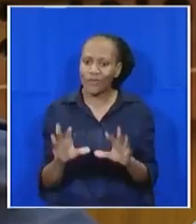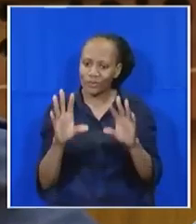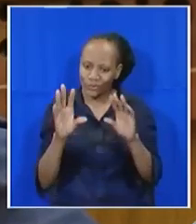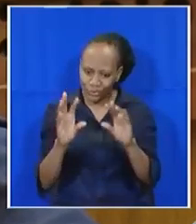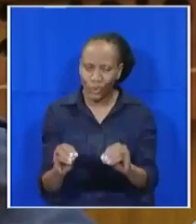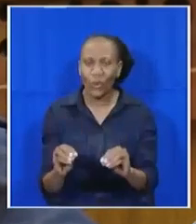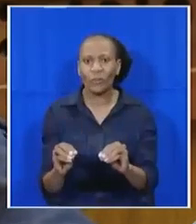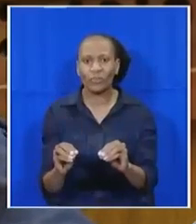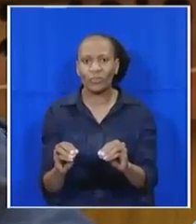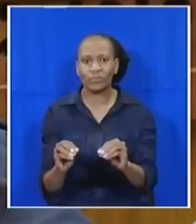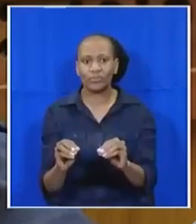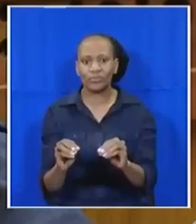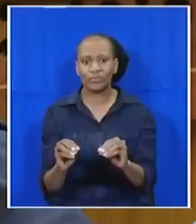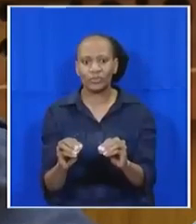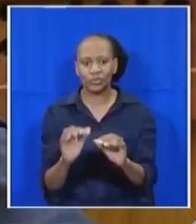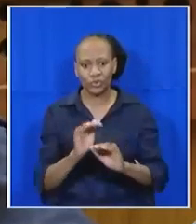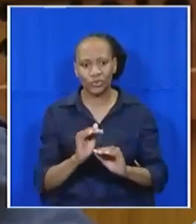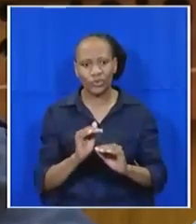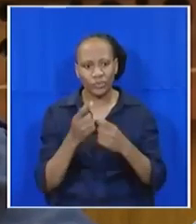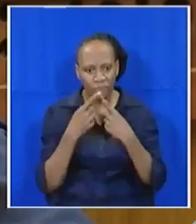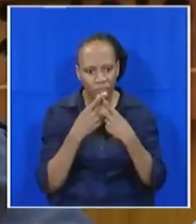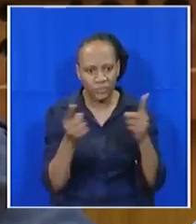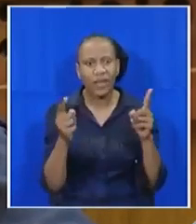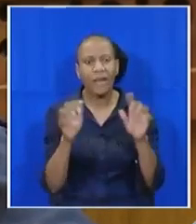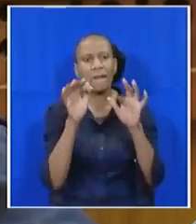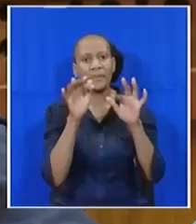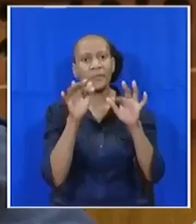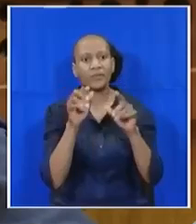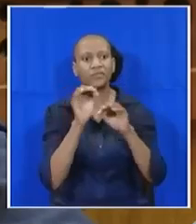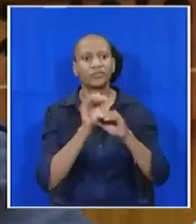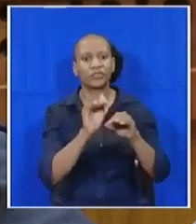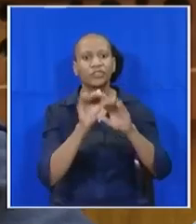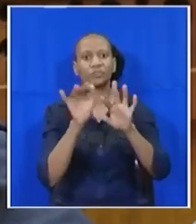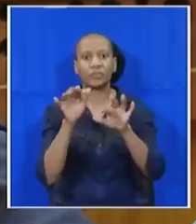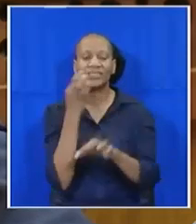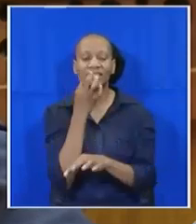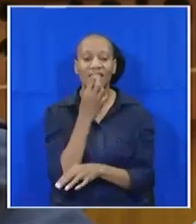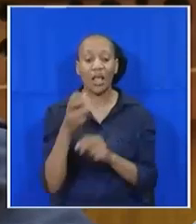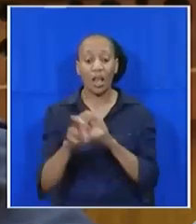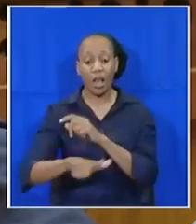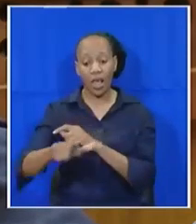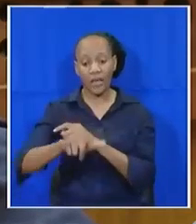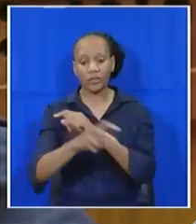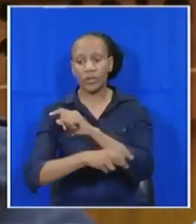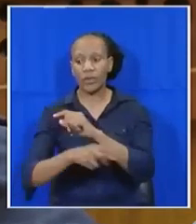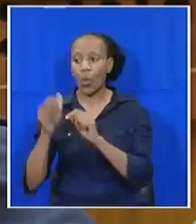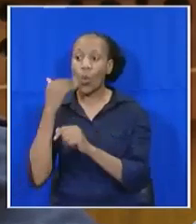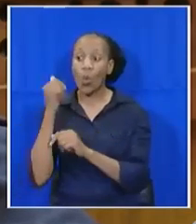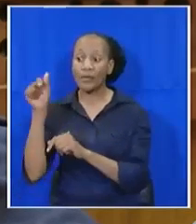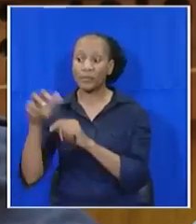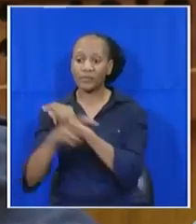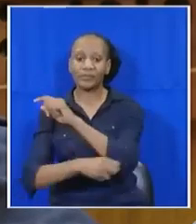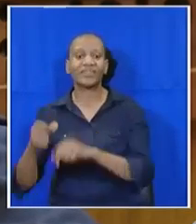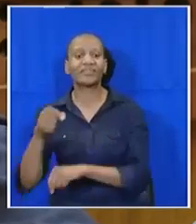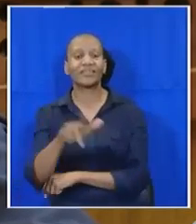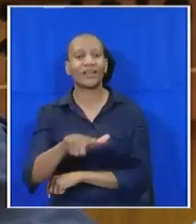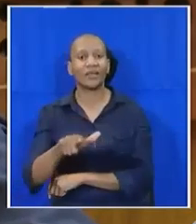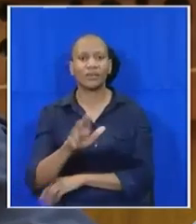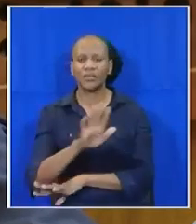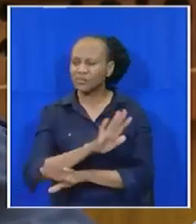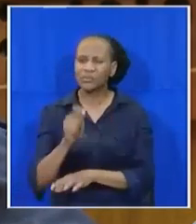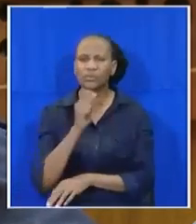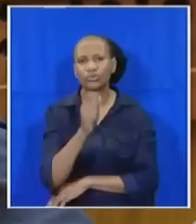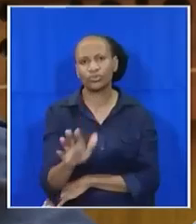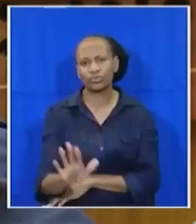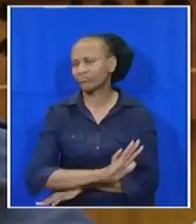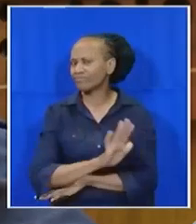grond gesteel. Ons weet dis mos nie waar nie. En u gaan dit nie reg kry om grondeienaars